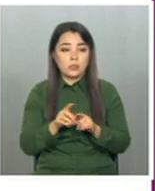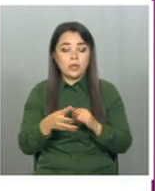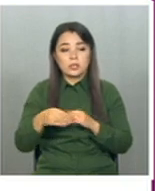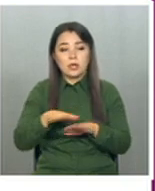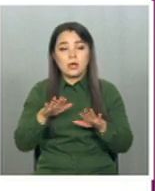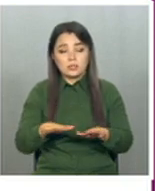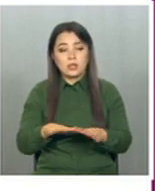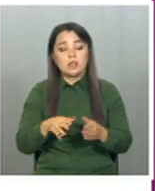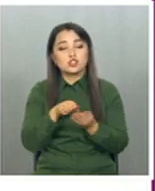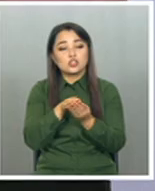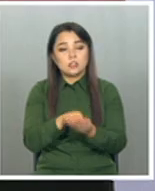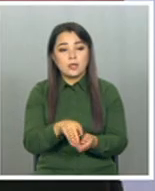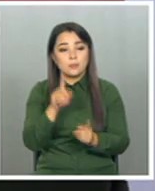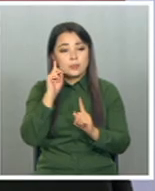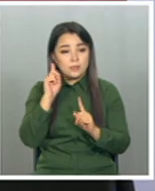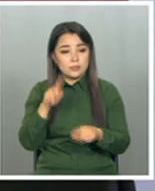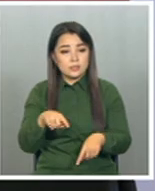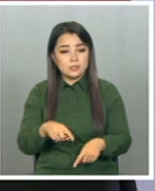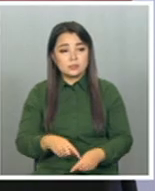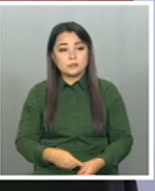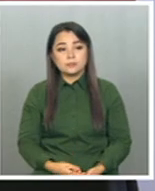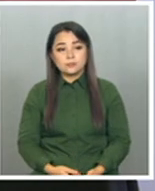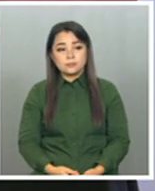жерленгенін білеміз.